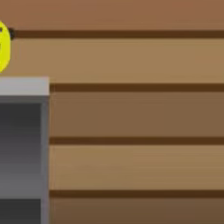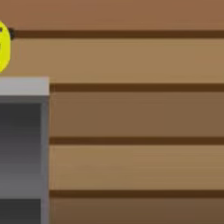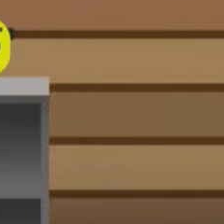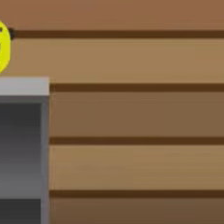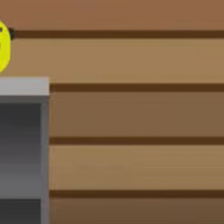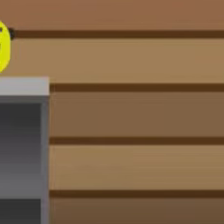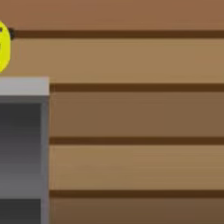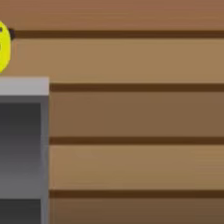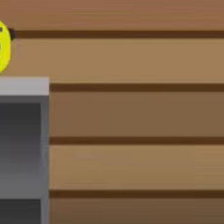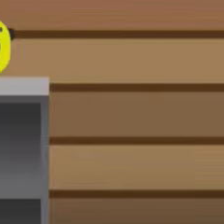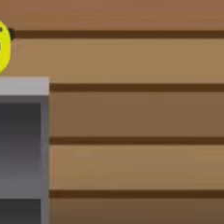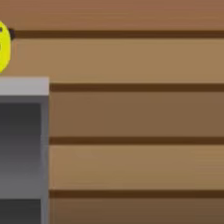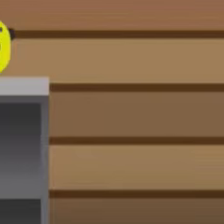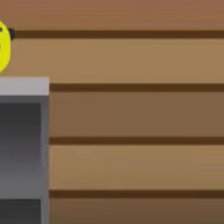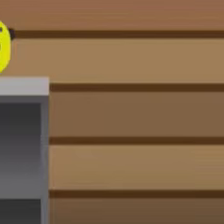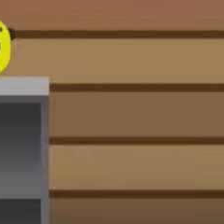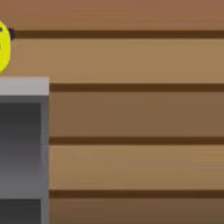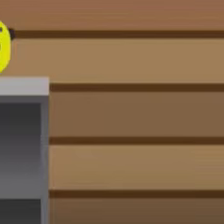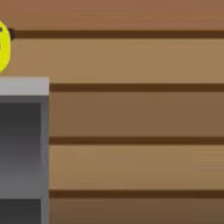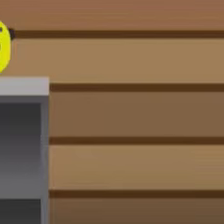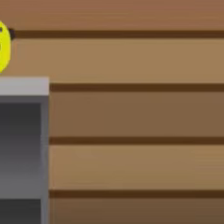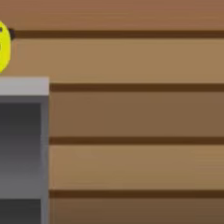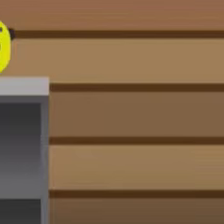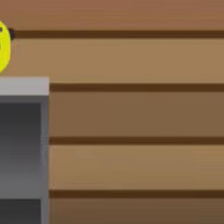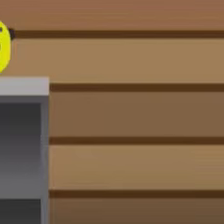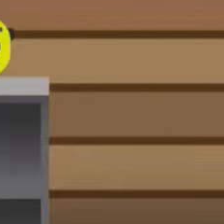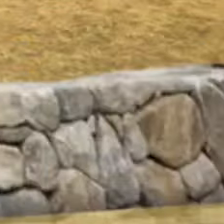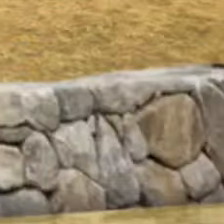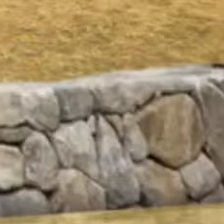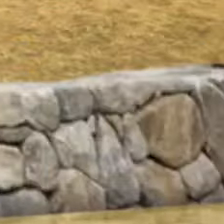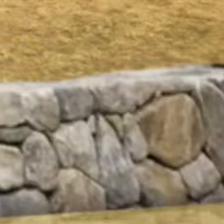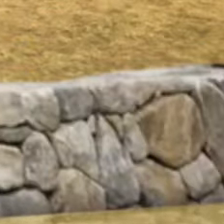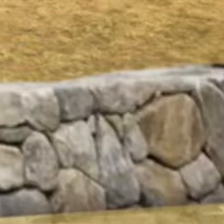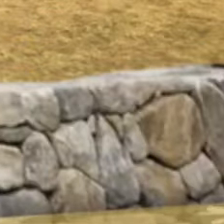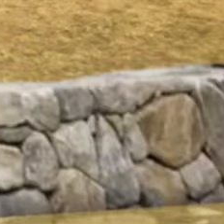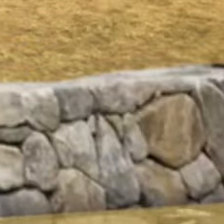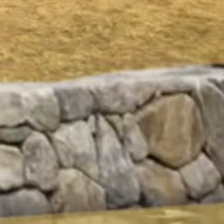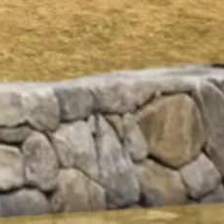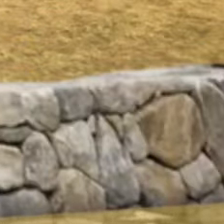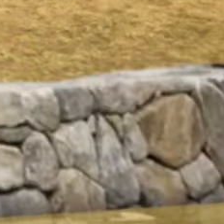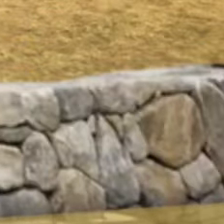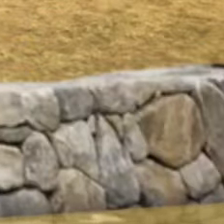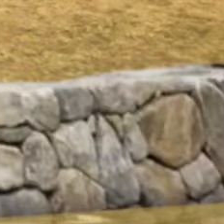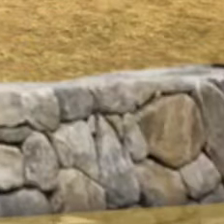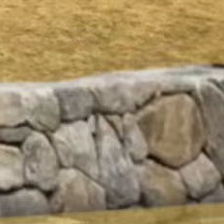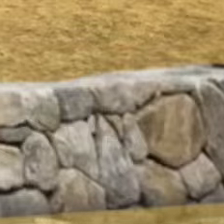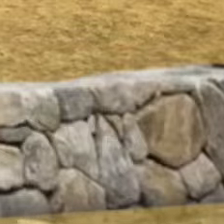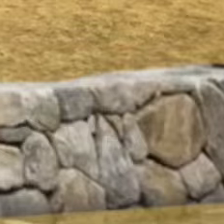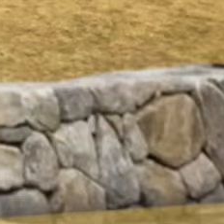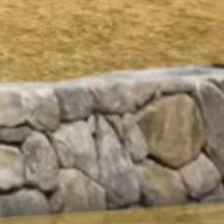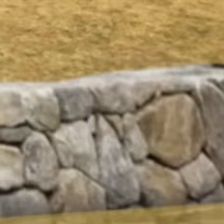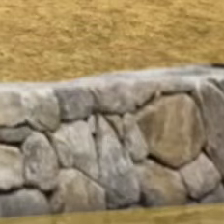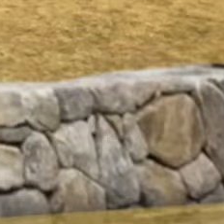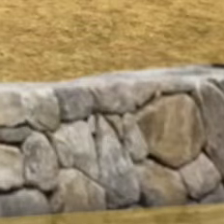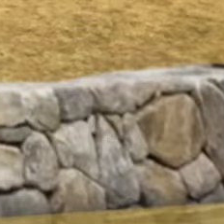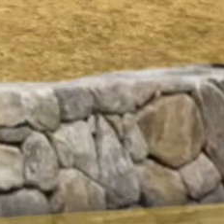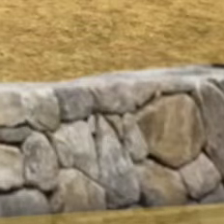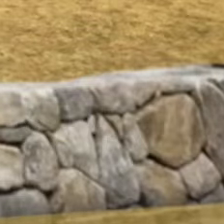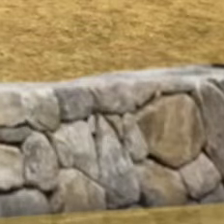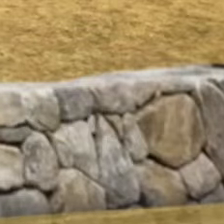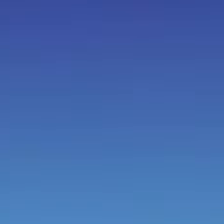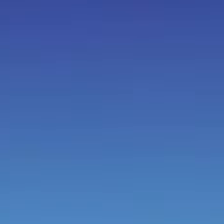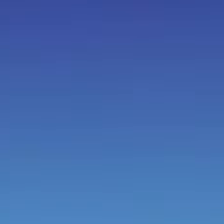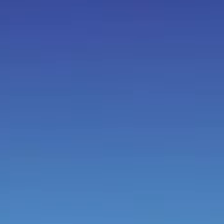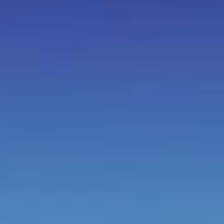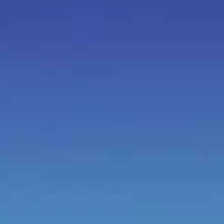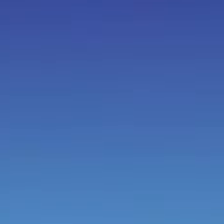berkenaan serta bilik gerakan banjir negeri atau daerah yang berhampiran. Periksa saluran air seperti longkang supaya tiada